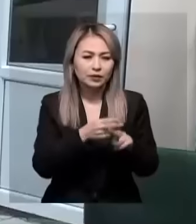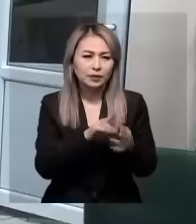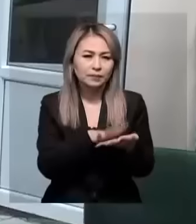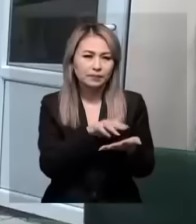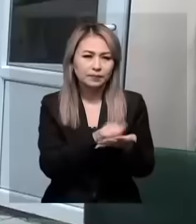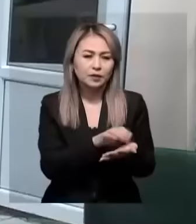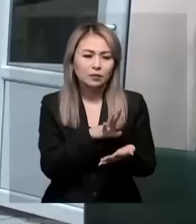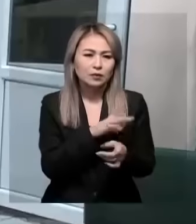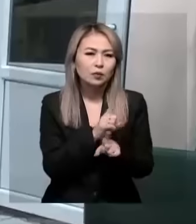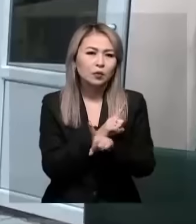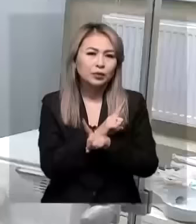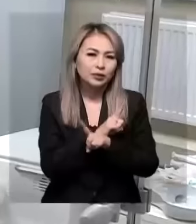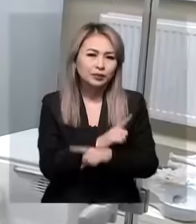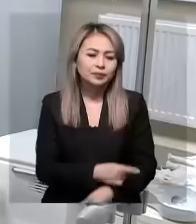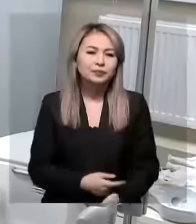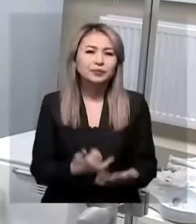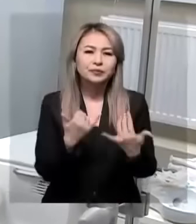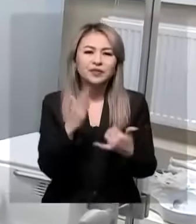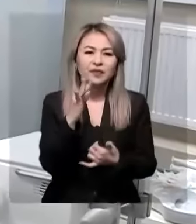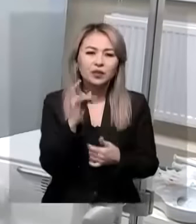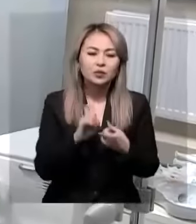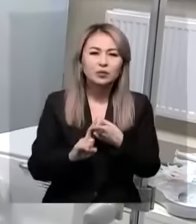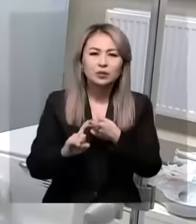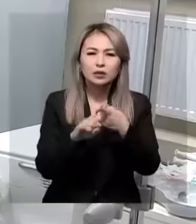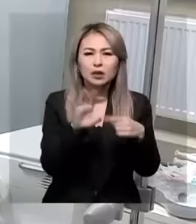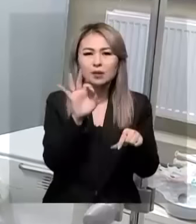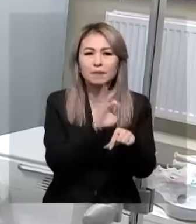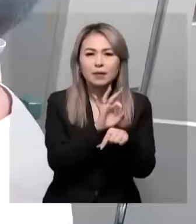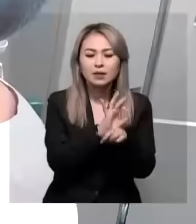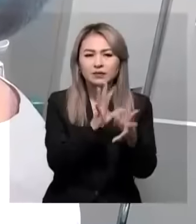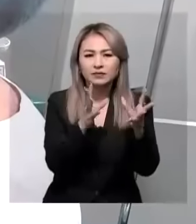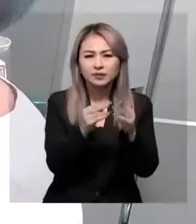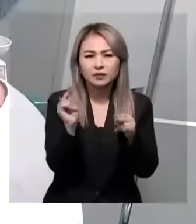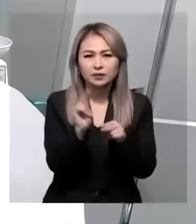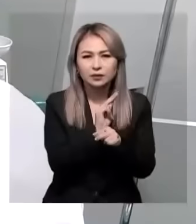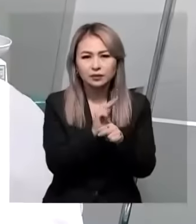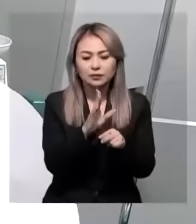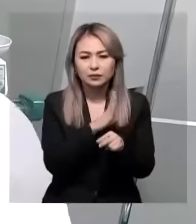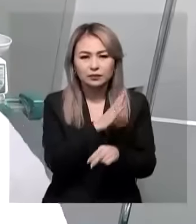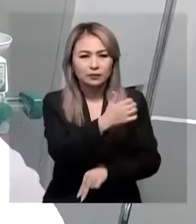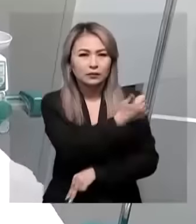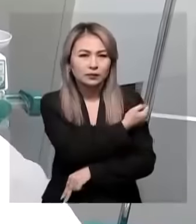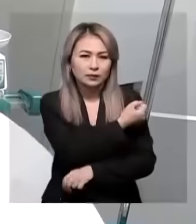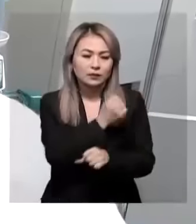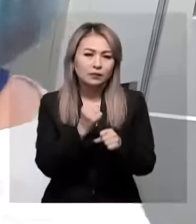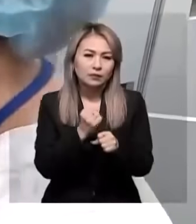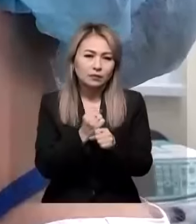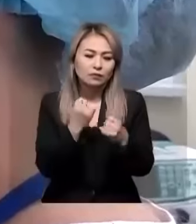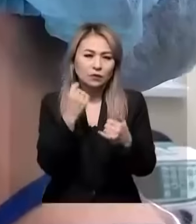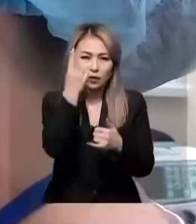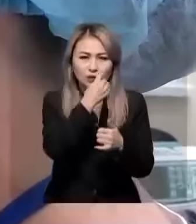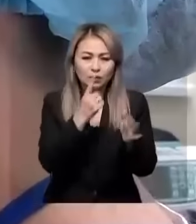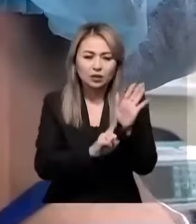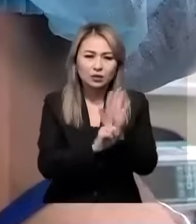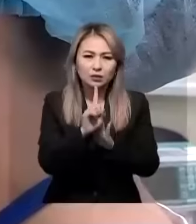адамдар ажал құшып жатады. Бұл вирустық ауруға қарсы тұратын бірден бір емдік шара екпе жасату дейді мамандар. Жыл басынан